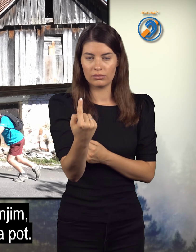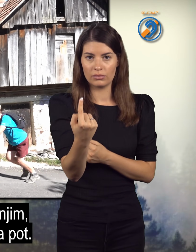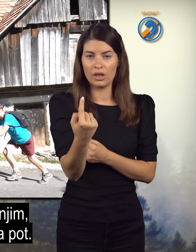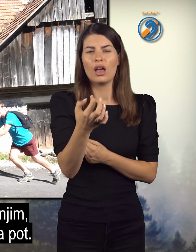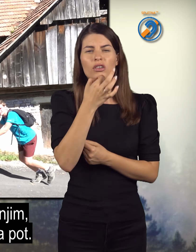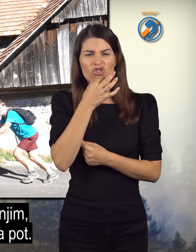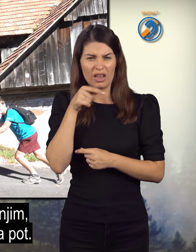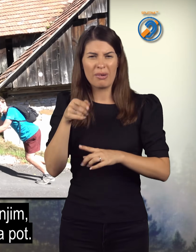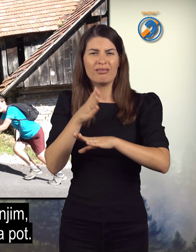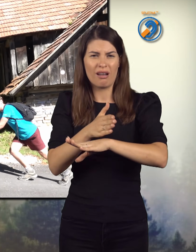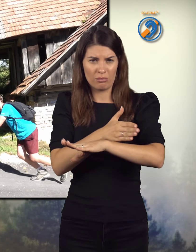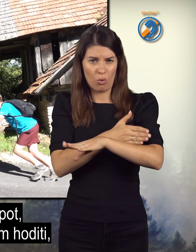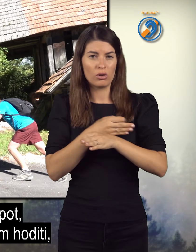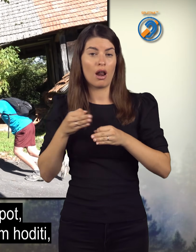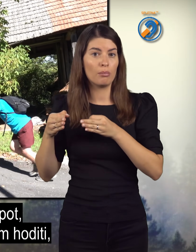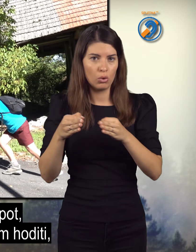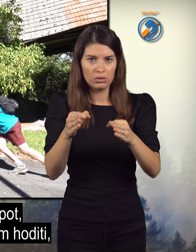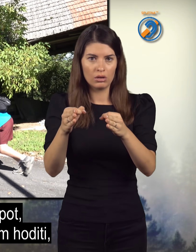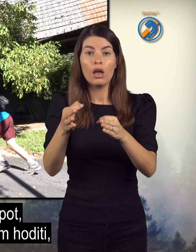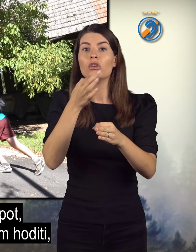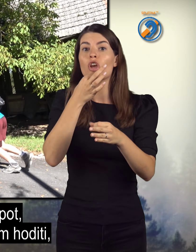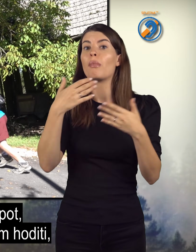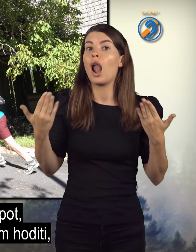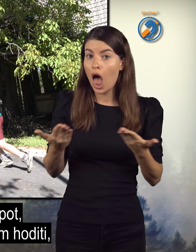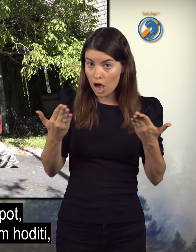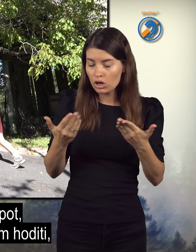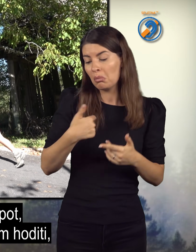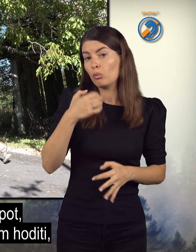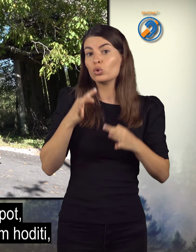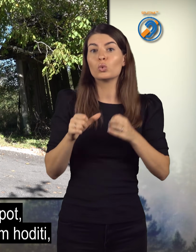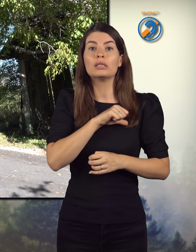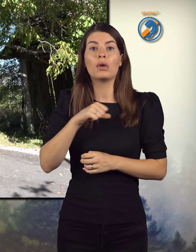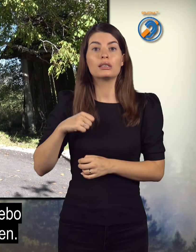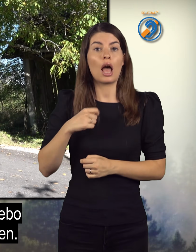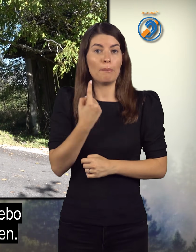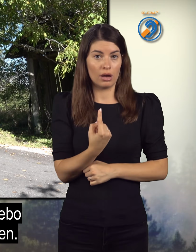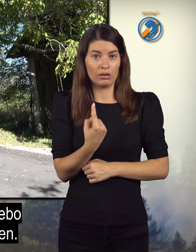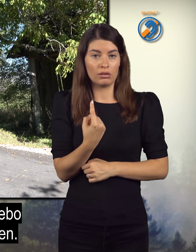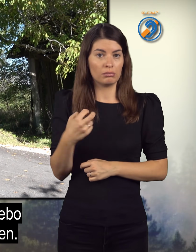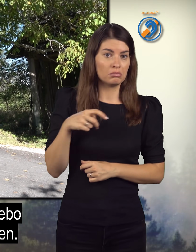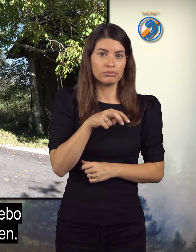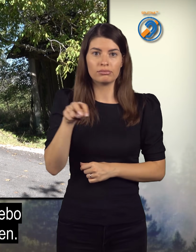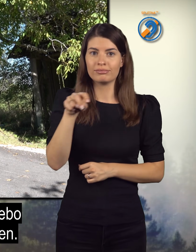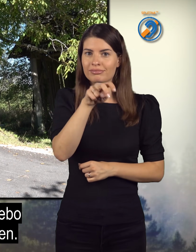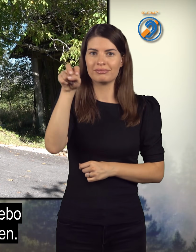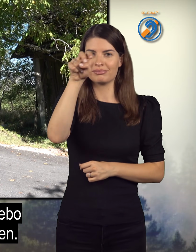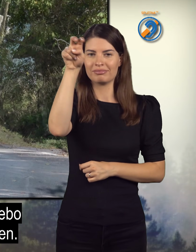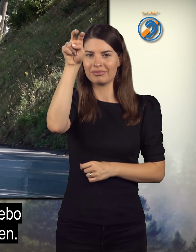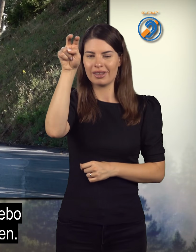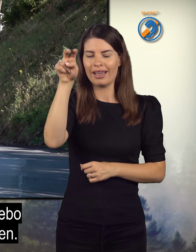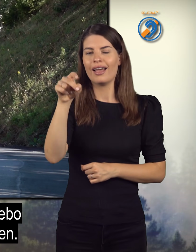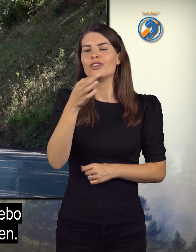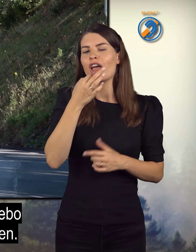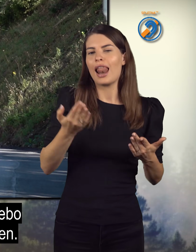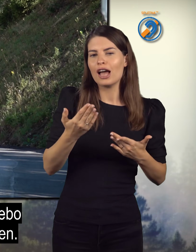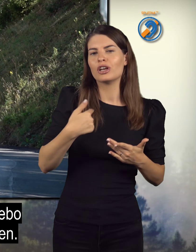je naporna pot. Če pa lažja pot, probam pa tudi že sam hoditi, tako da če lažja, imam pa osebo